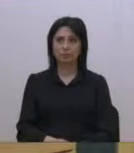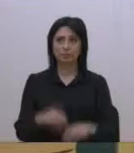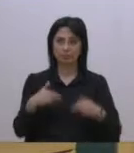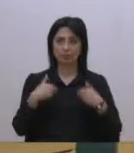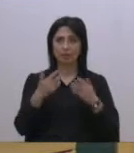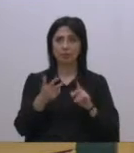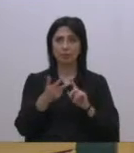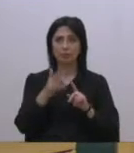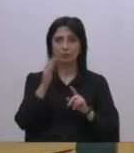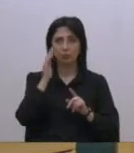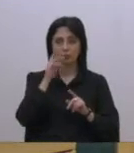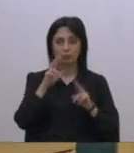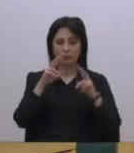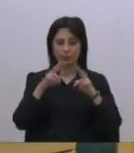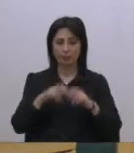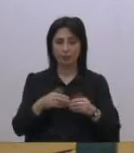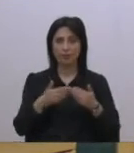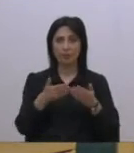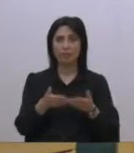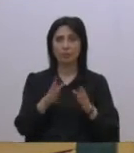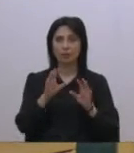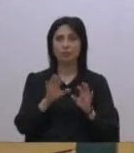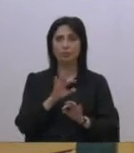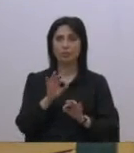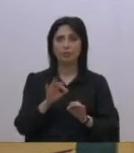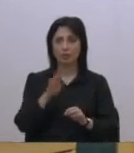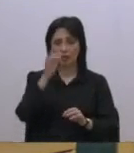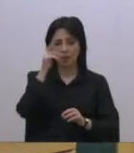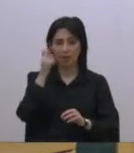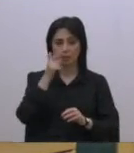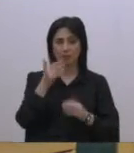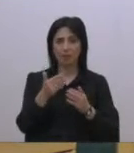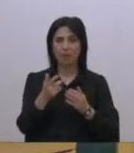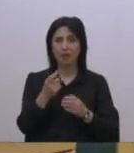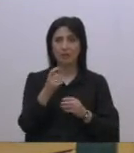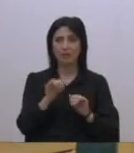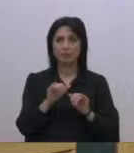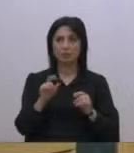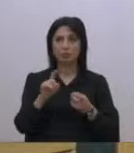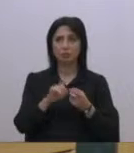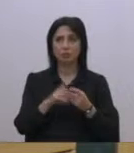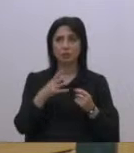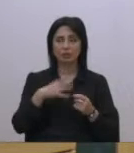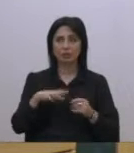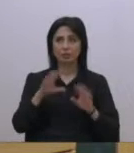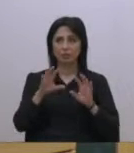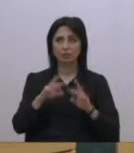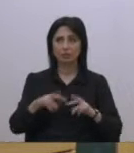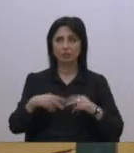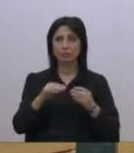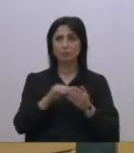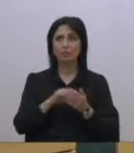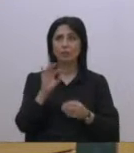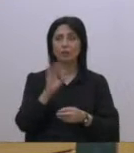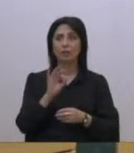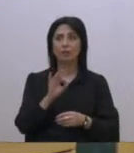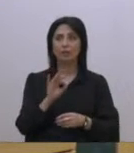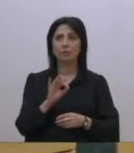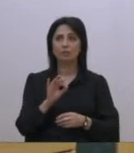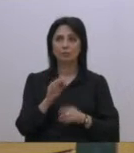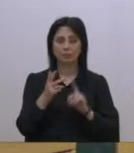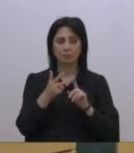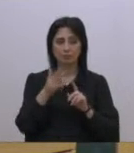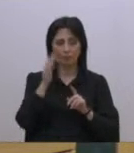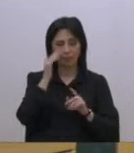მოგესალმებით, მესამე მოსმენით განსახილველად წარმოგვიდგენთ კანონპროექტის განათლების ხარისხის განვითარების შესახებ საქართველოს კანონში ცვლილების შეტანის თაობაზე.